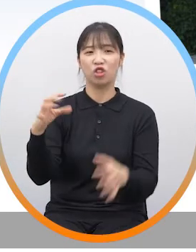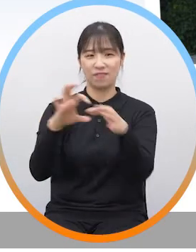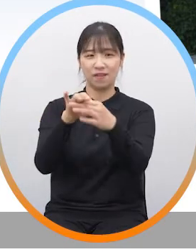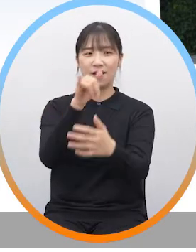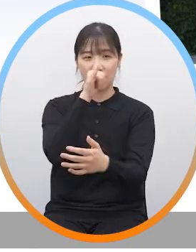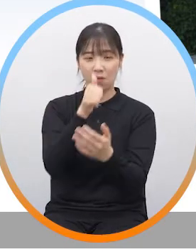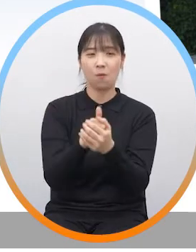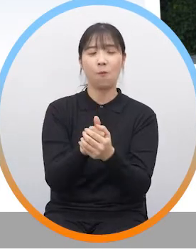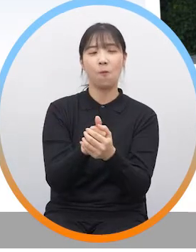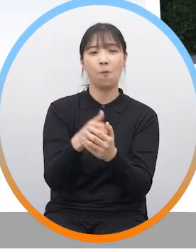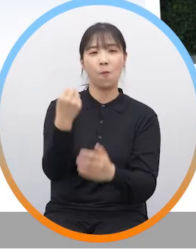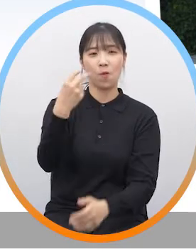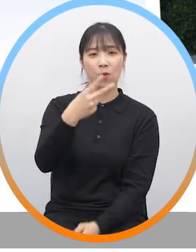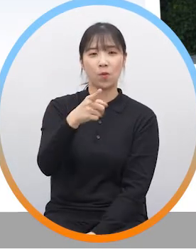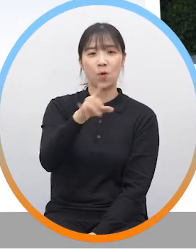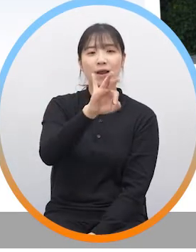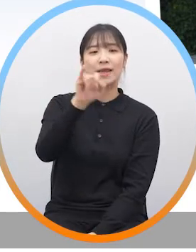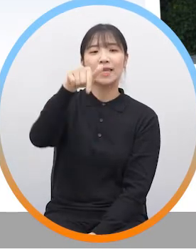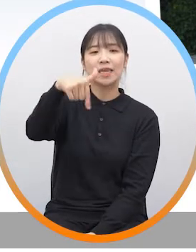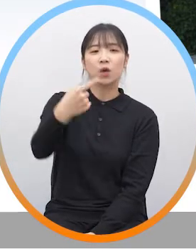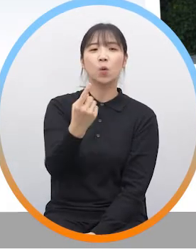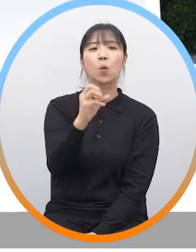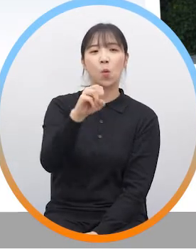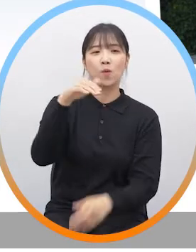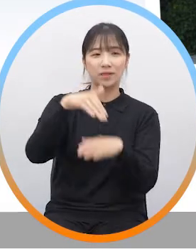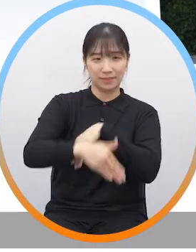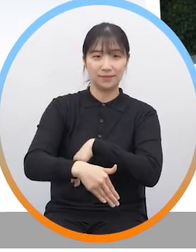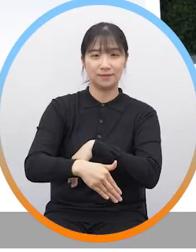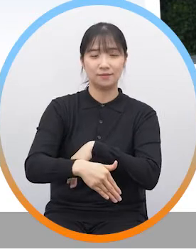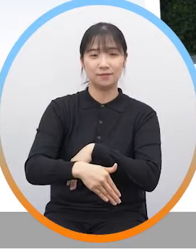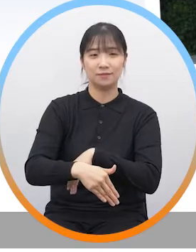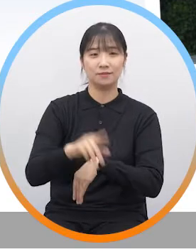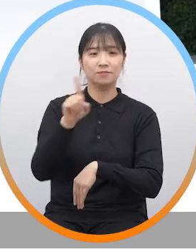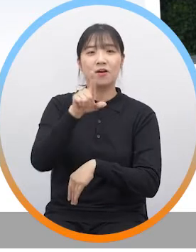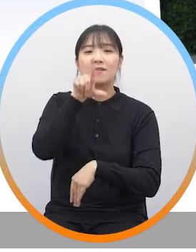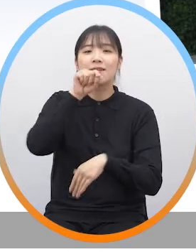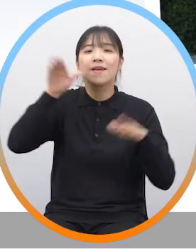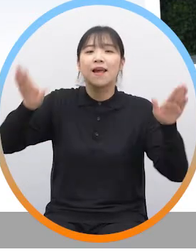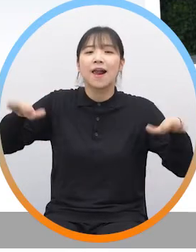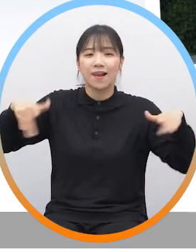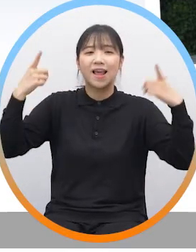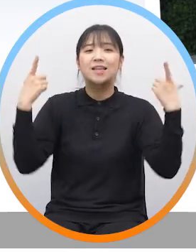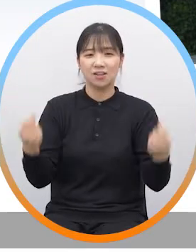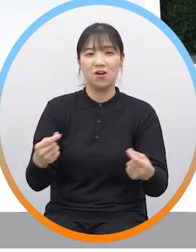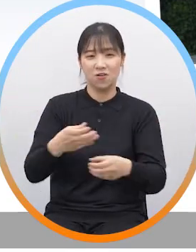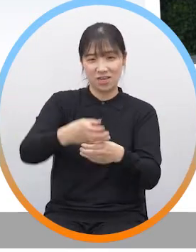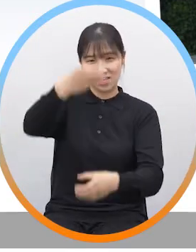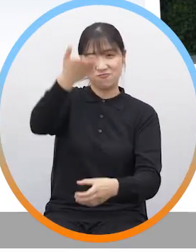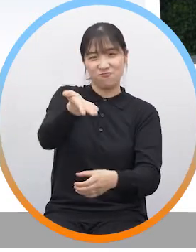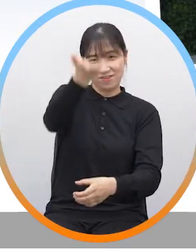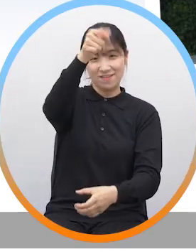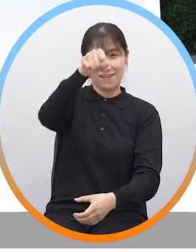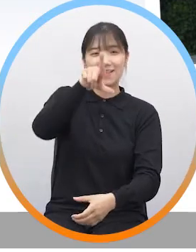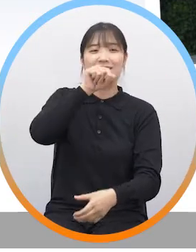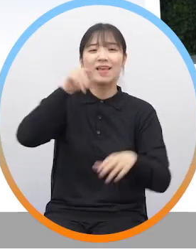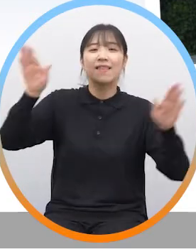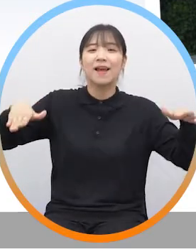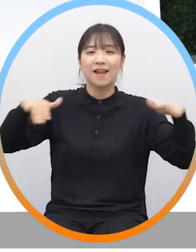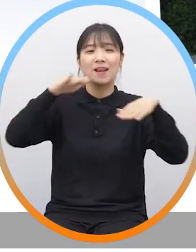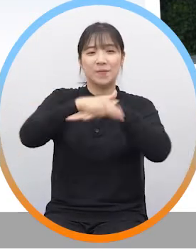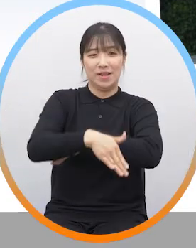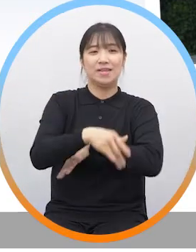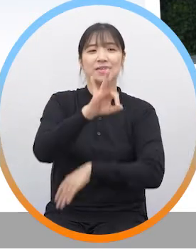합니다. 그리고 입공식입니다. 입공식. 새의 날개처럼, 기둥 위에가 새의 날개처럼 됐다는